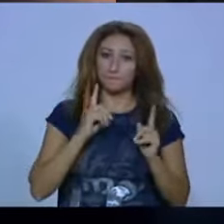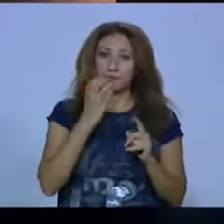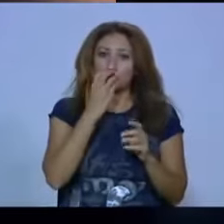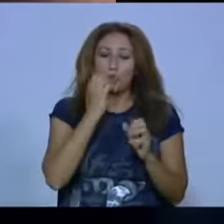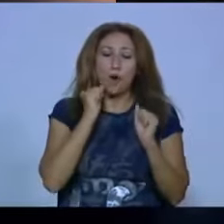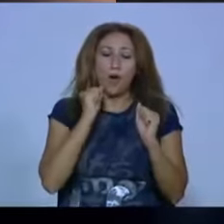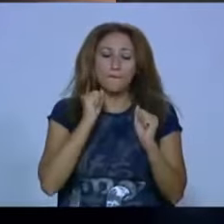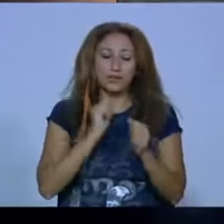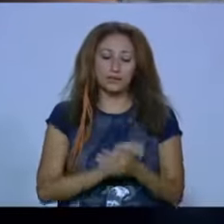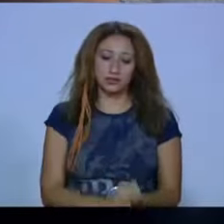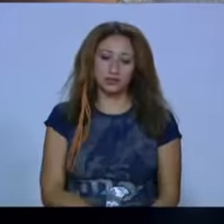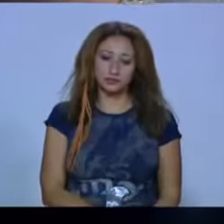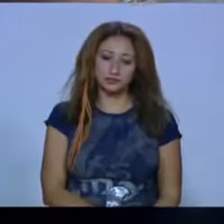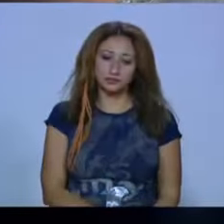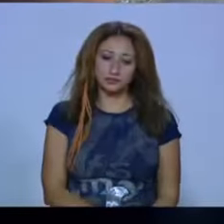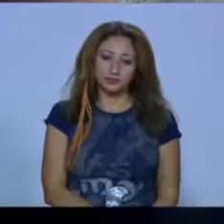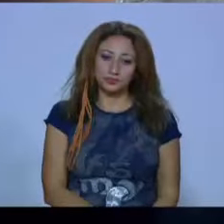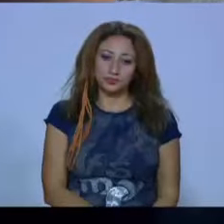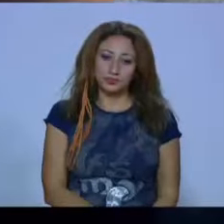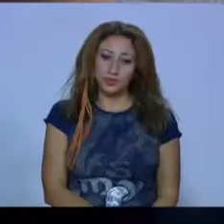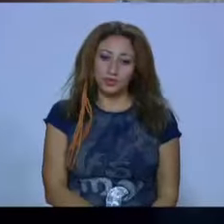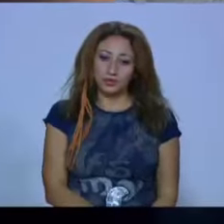تفضل كده على طول.